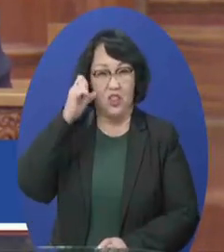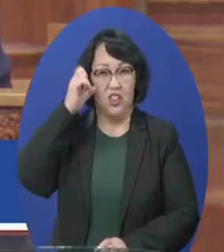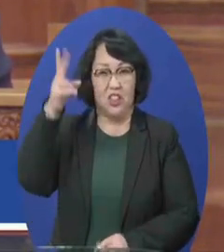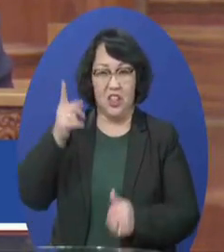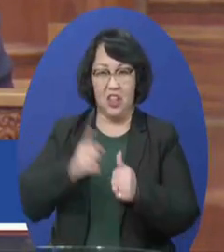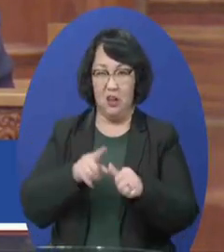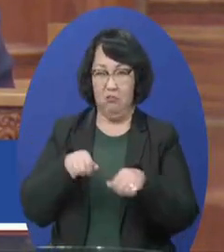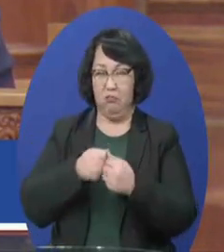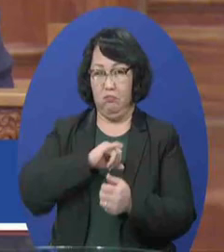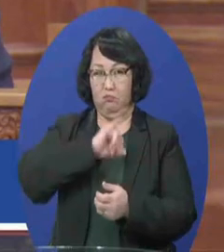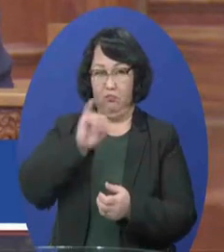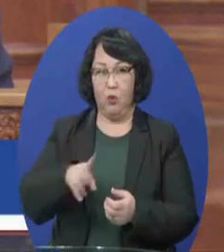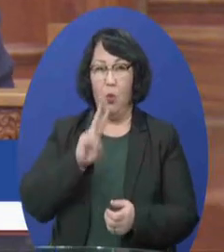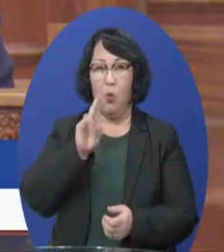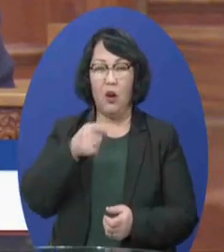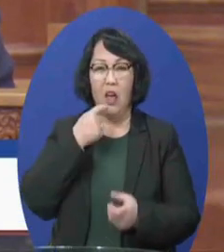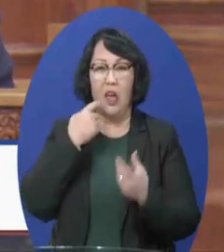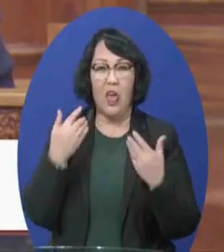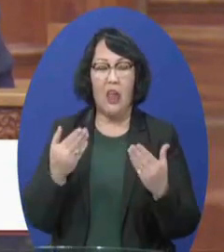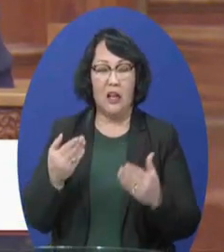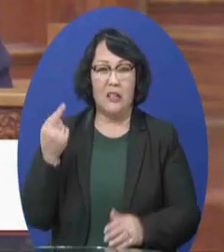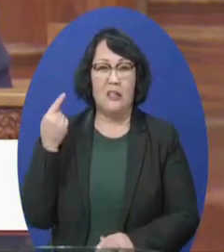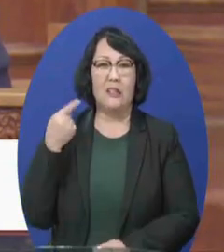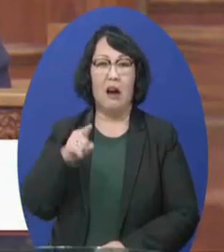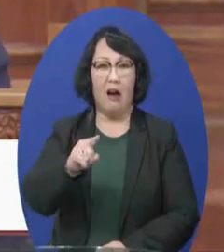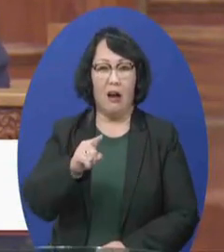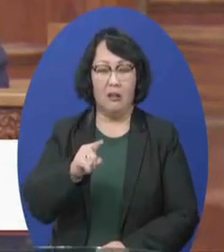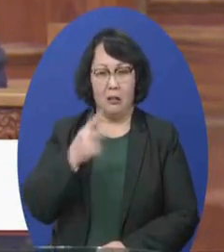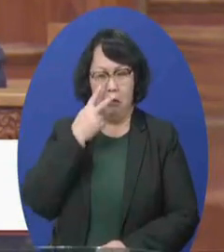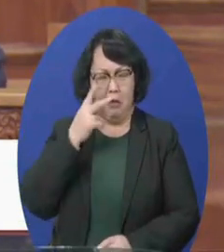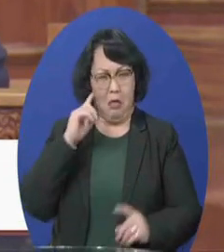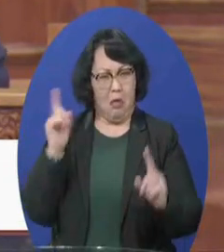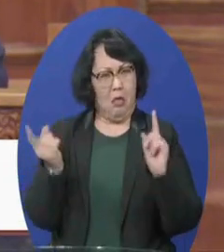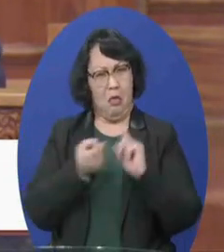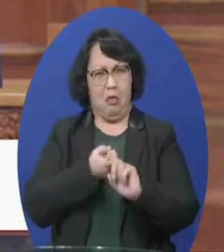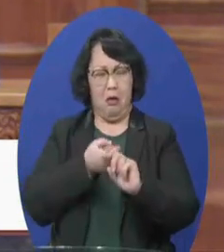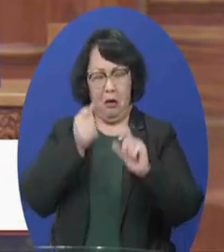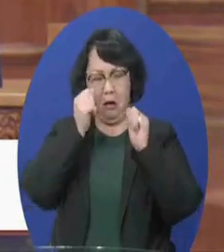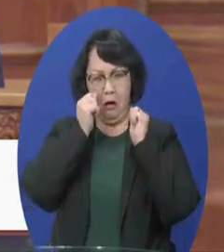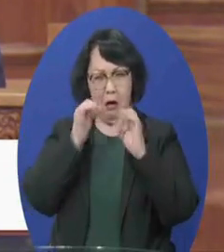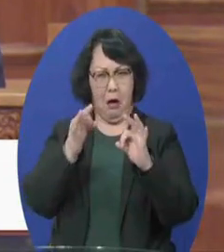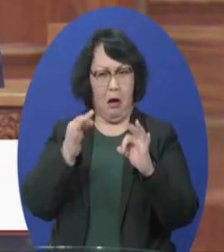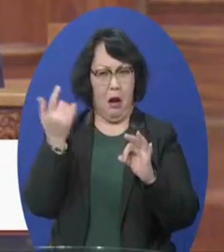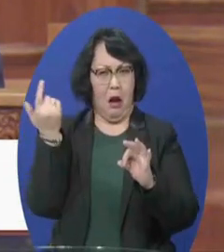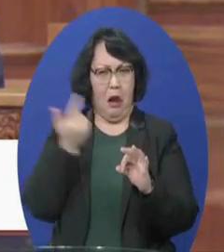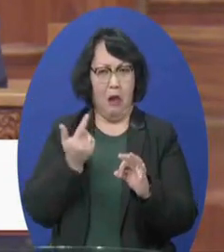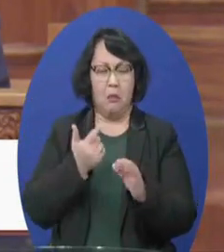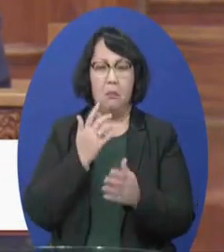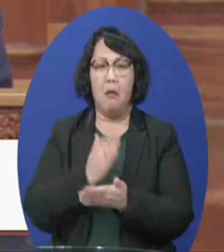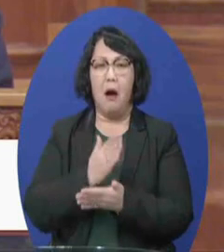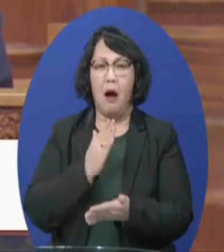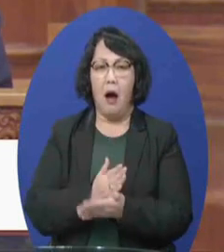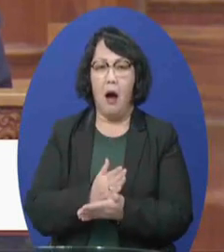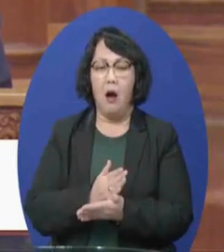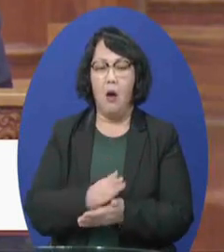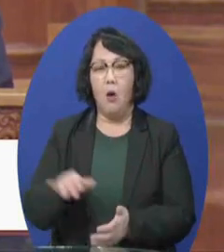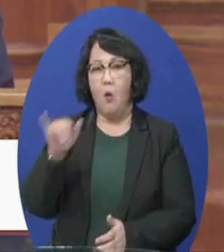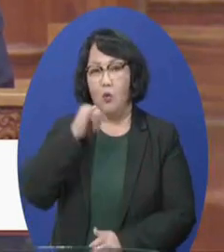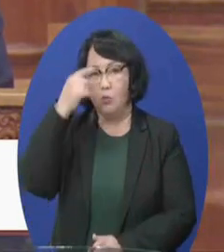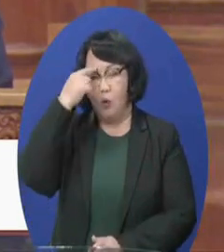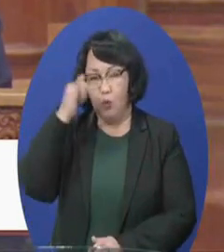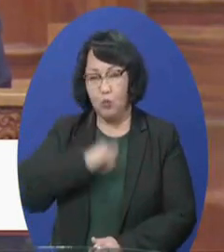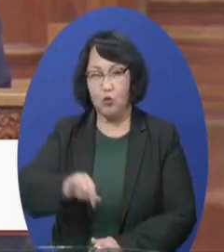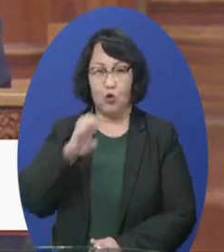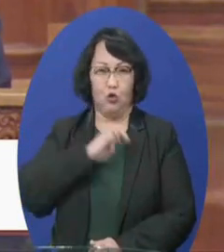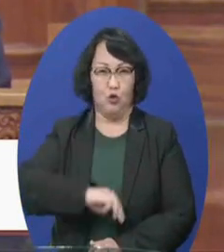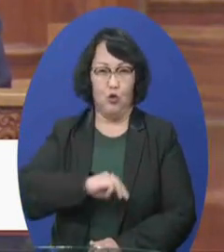гүтгэх үг үйлдлийг яагаад хийх болов гэдэгт эргэлзэхийн дээр эргэлзэж гайхын дээр гайрж байна. Улс Монголынхоо төлөө хоёр